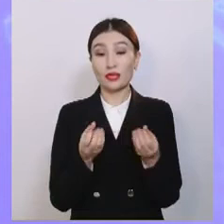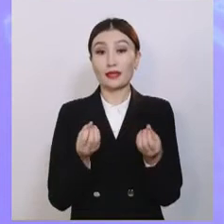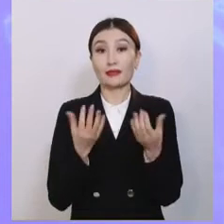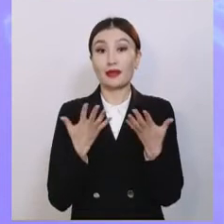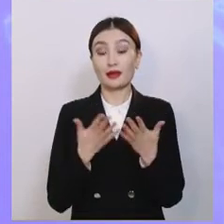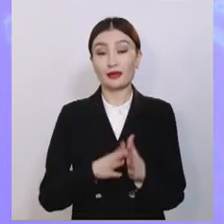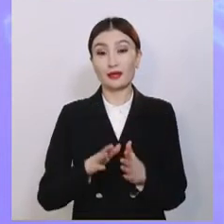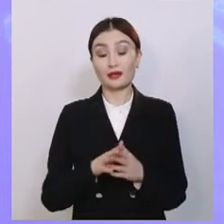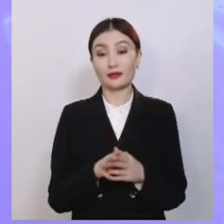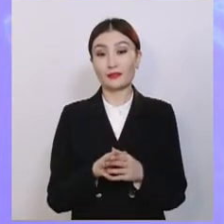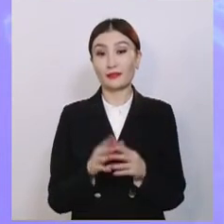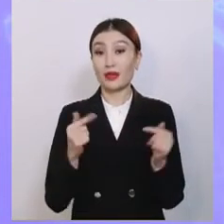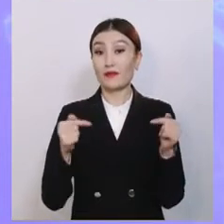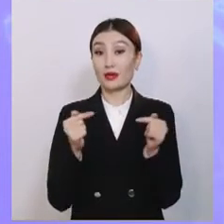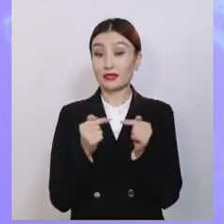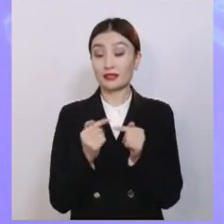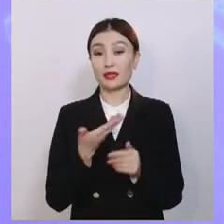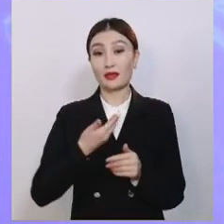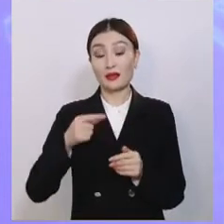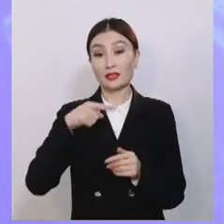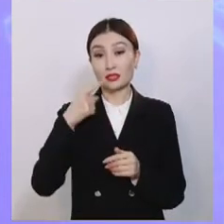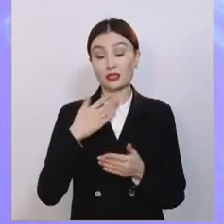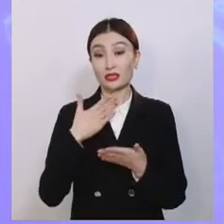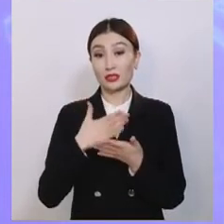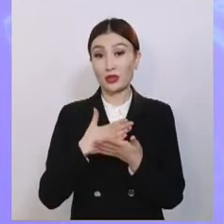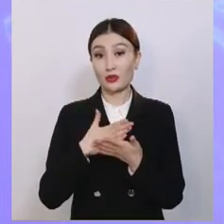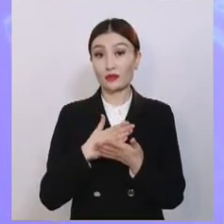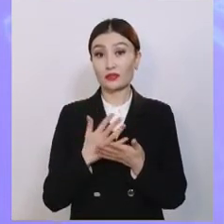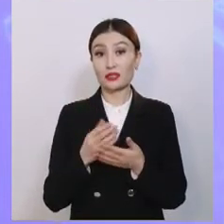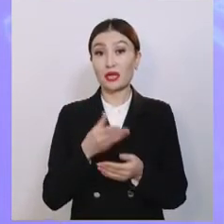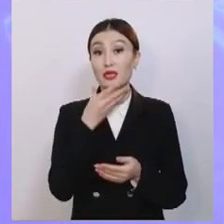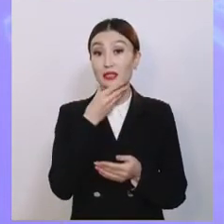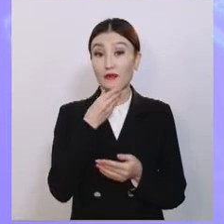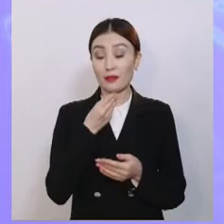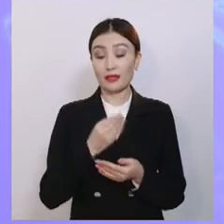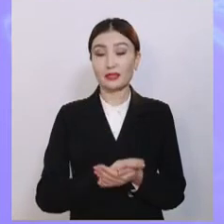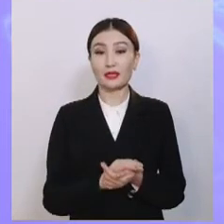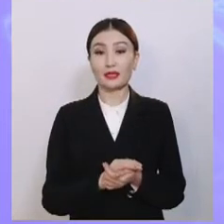яркой, выразительной. И наша речь становится живописной.